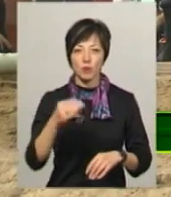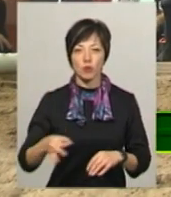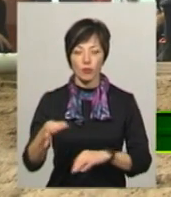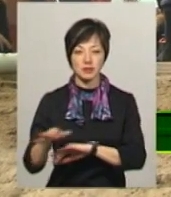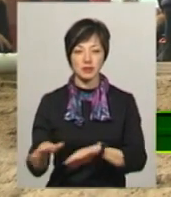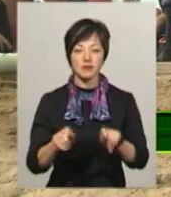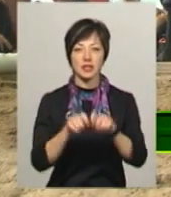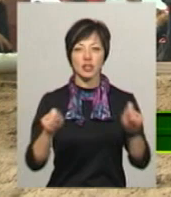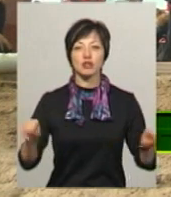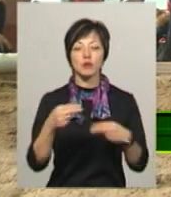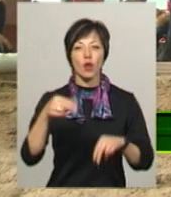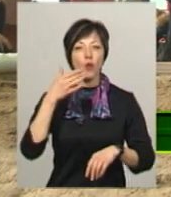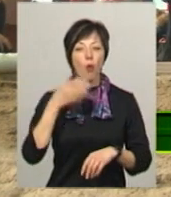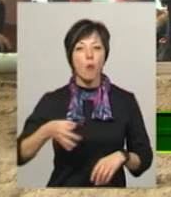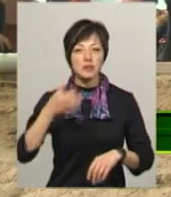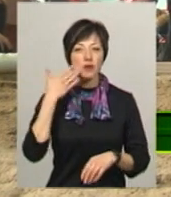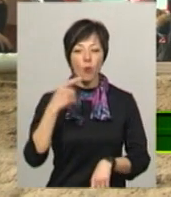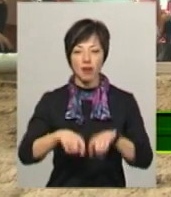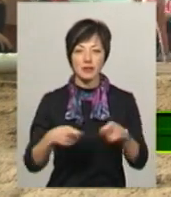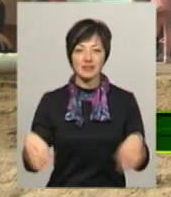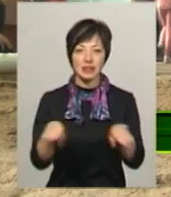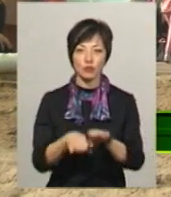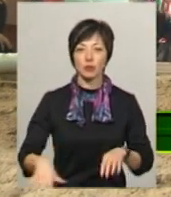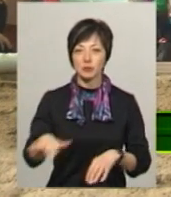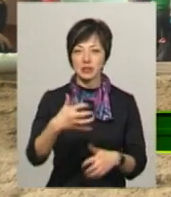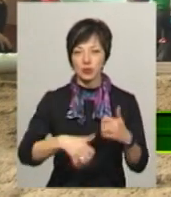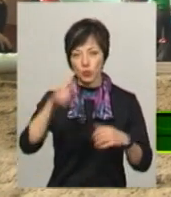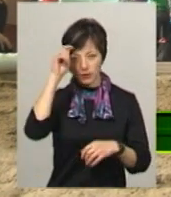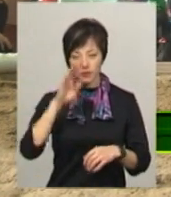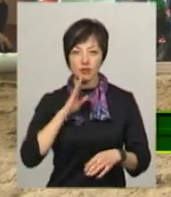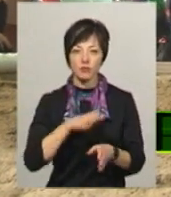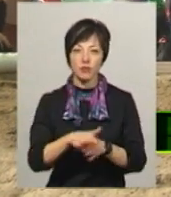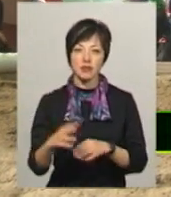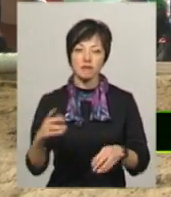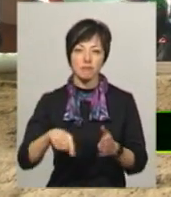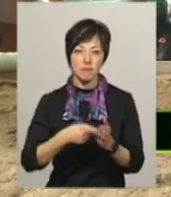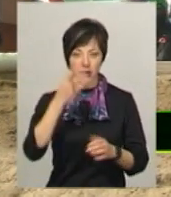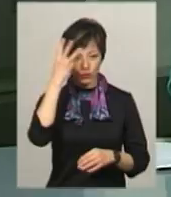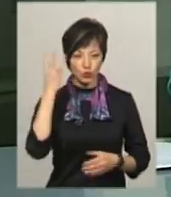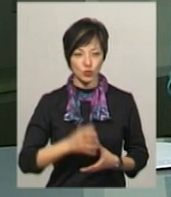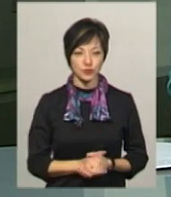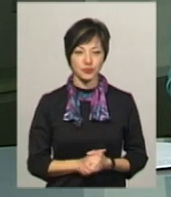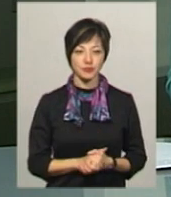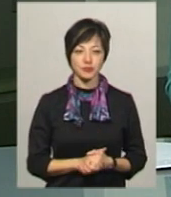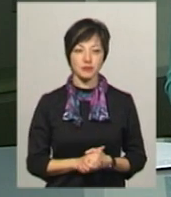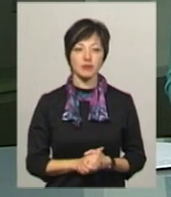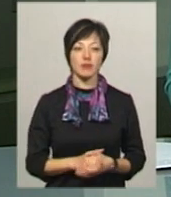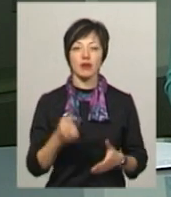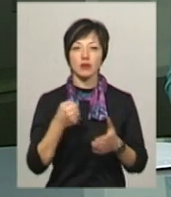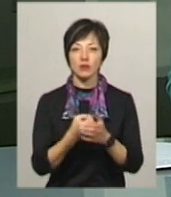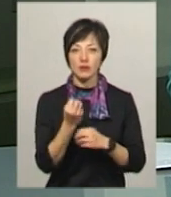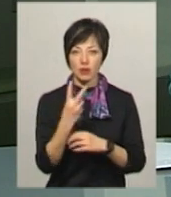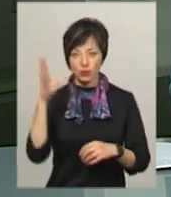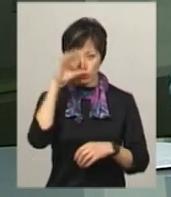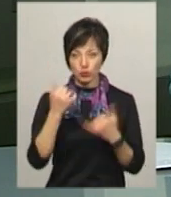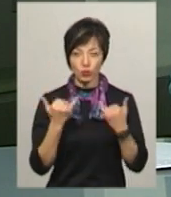Відкритий чемпіонат області з легкої атлетики в закритому приміщенні серед юнаків та дівчат відбувається в Хмельницькому. До опівночі